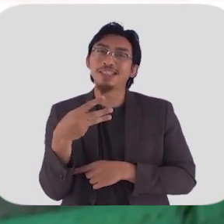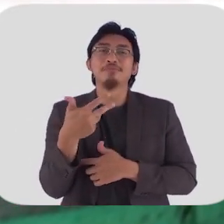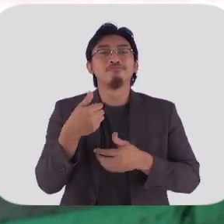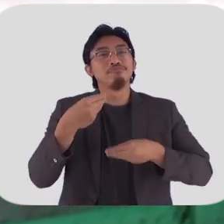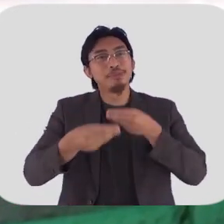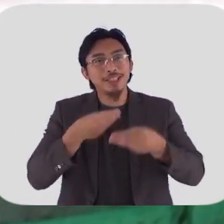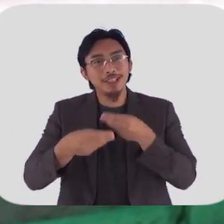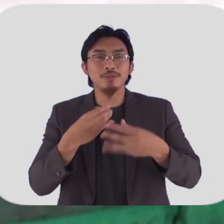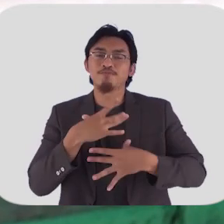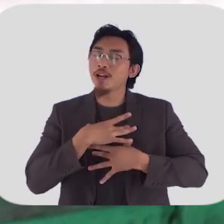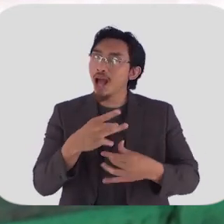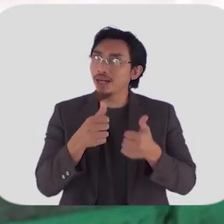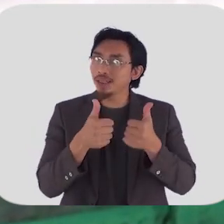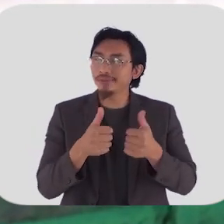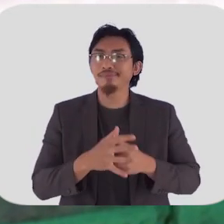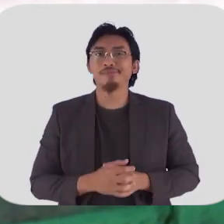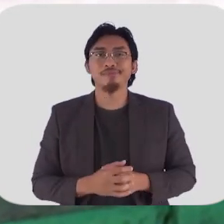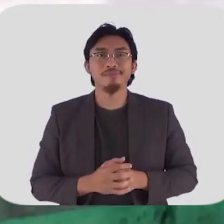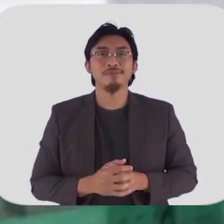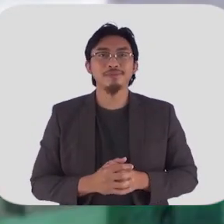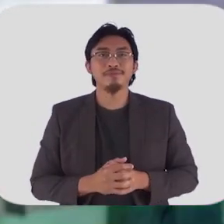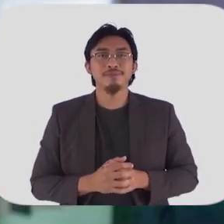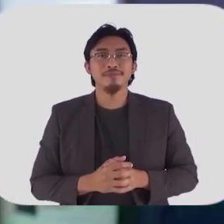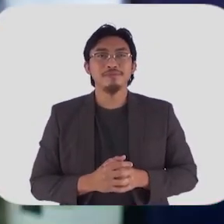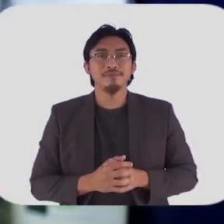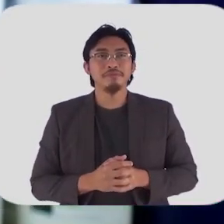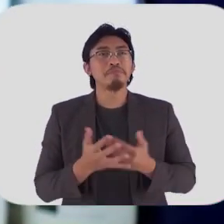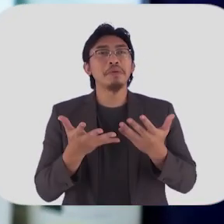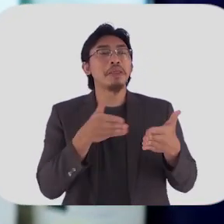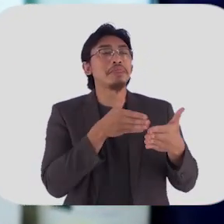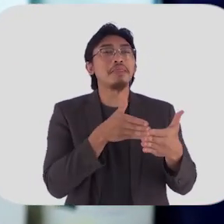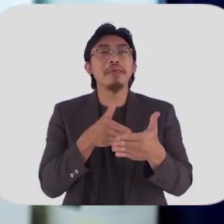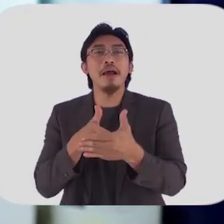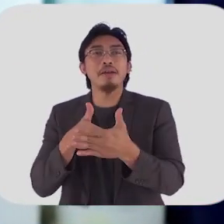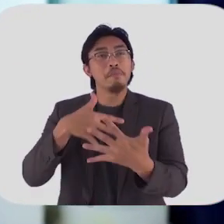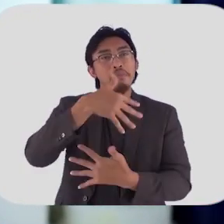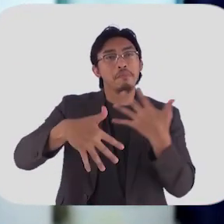nilai ekonomi atau bisnis yang cukup menarik gitu.